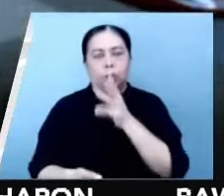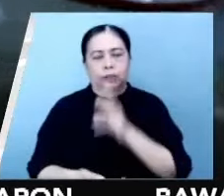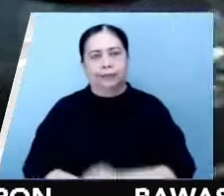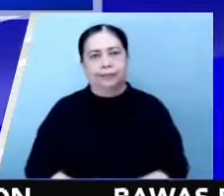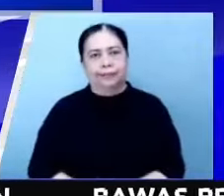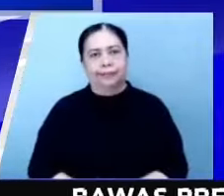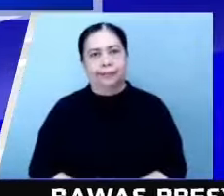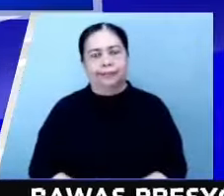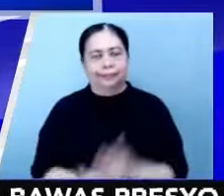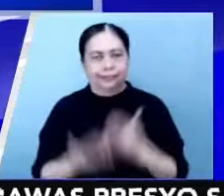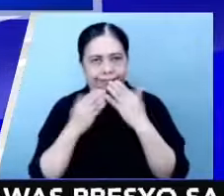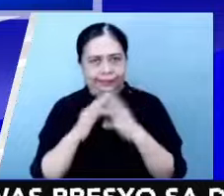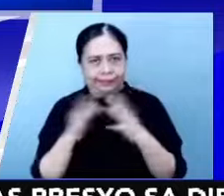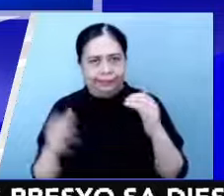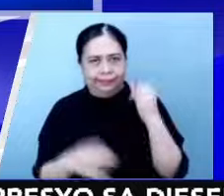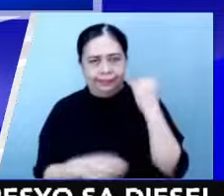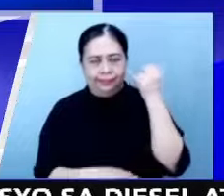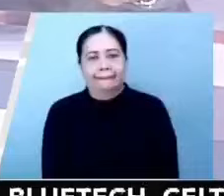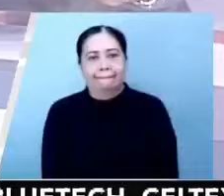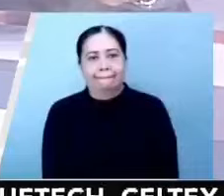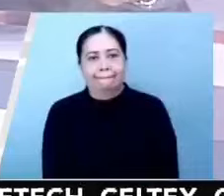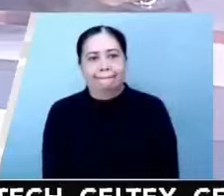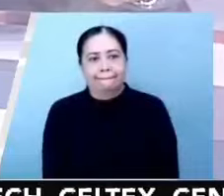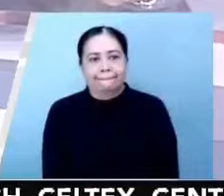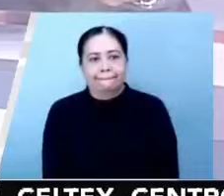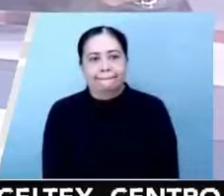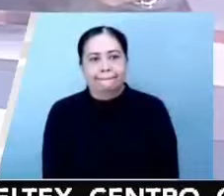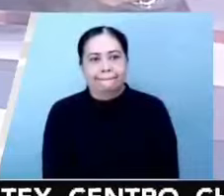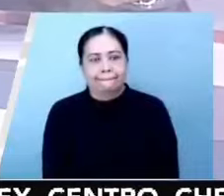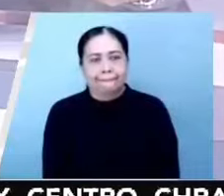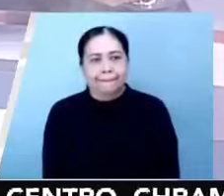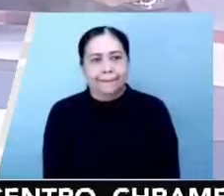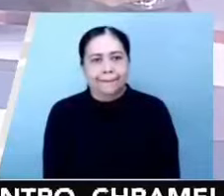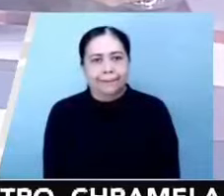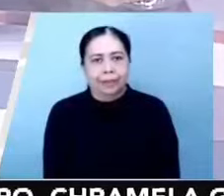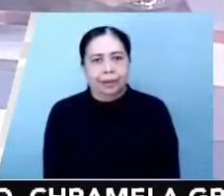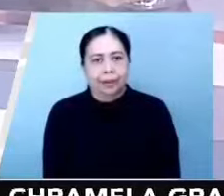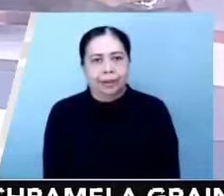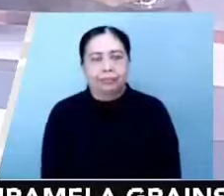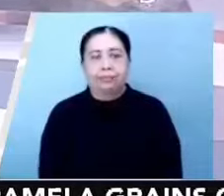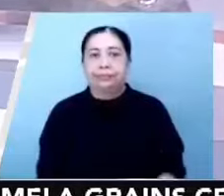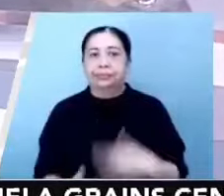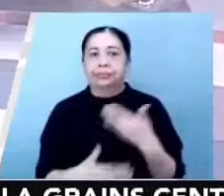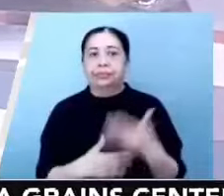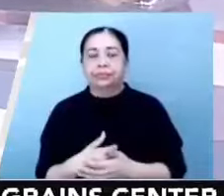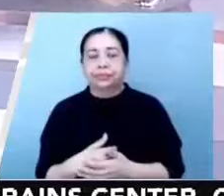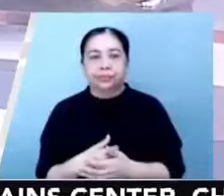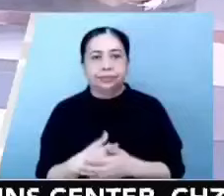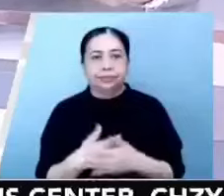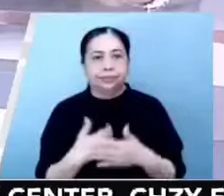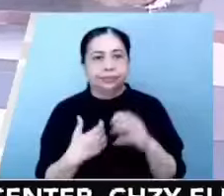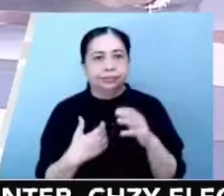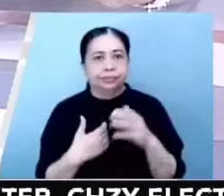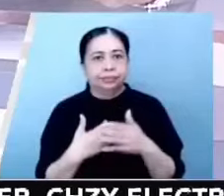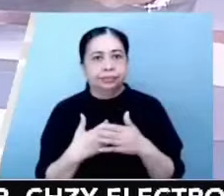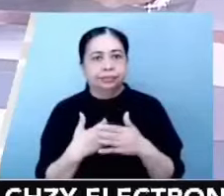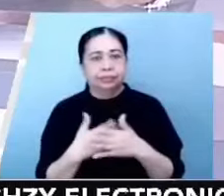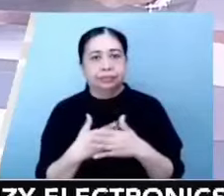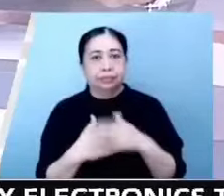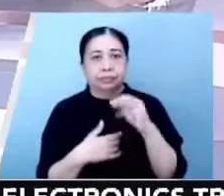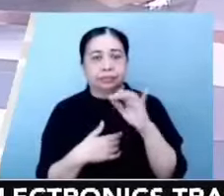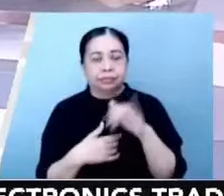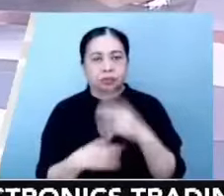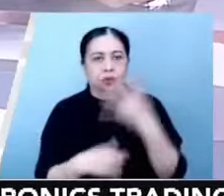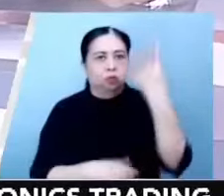salamat, Jomer Apresto. Simula Mayo, 4 na araw na lang ang pasok kada linggo ng mga empleyado ng Department of